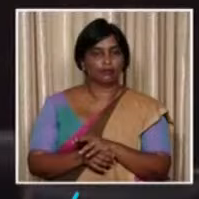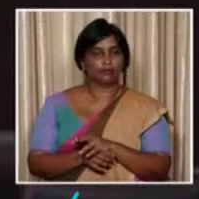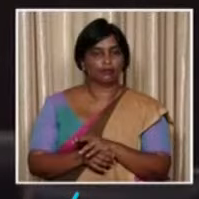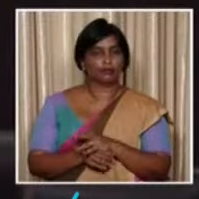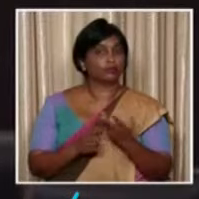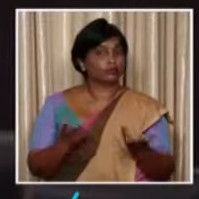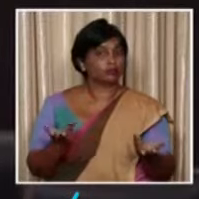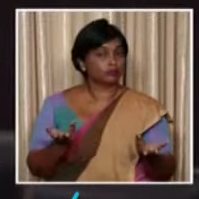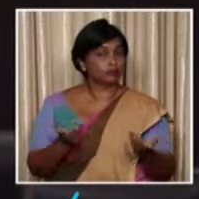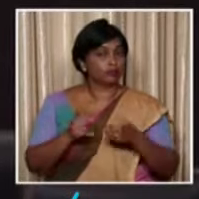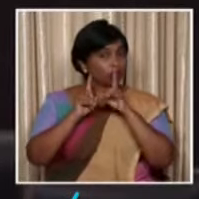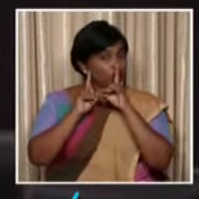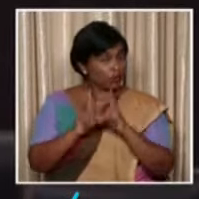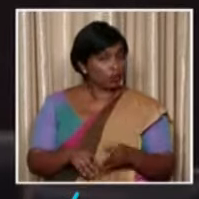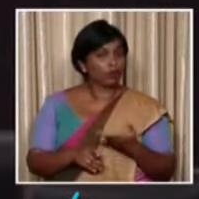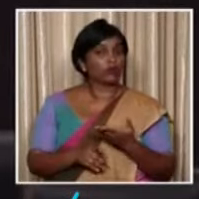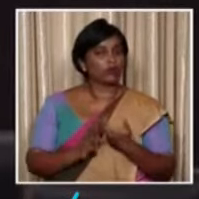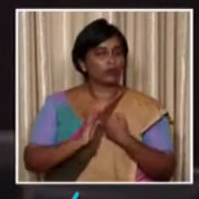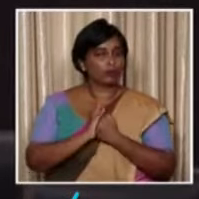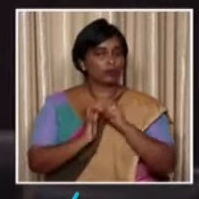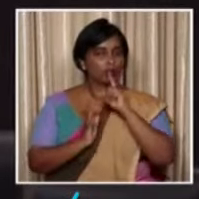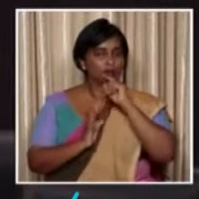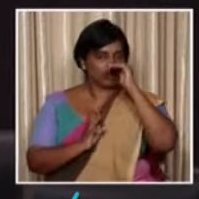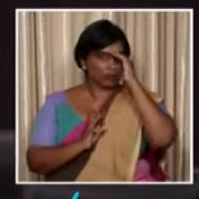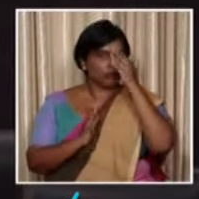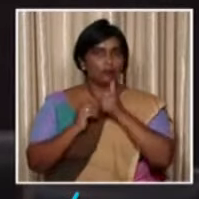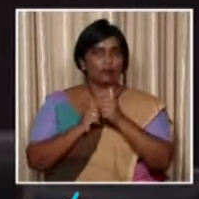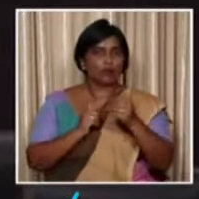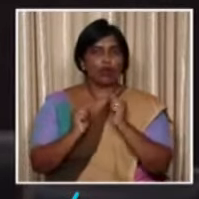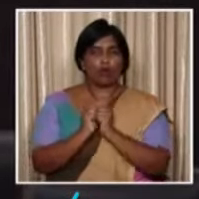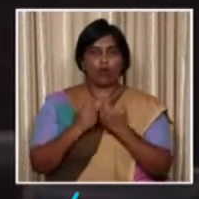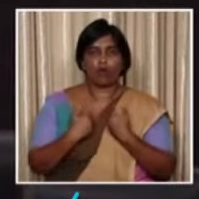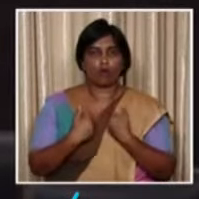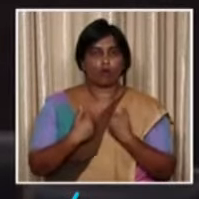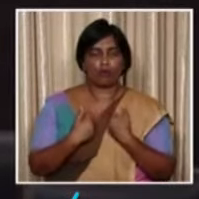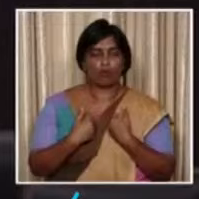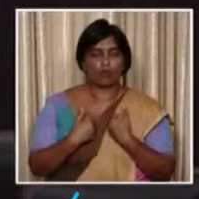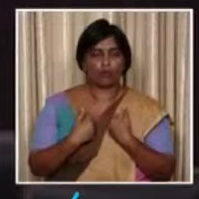ඉතින් මේ විදියට ගරු කතානායකතුමනි මොකද්ද තත්වය